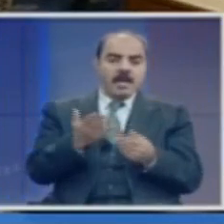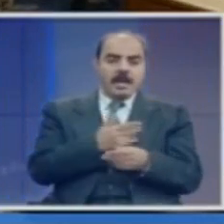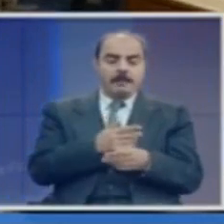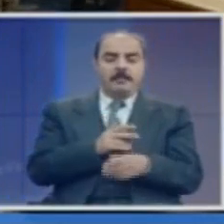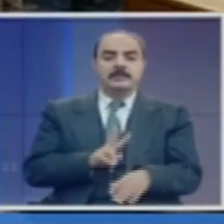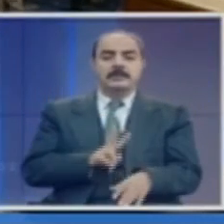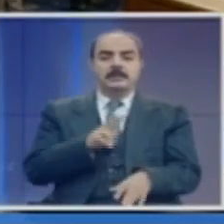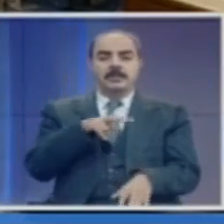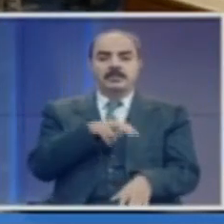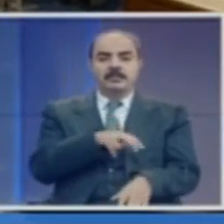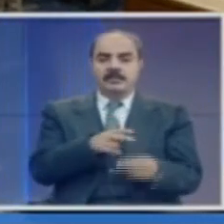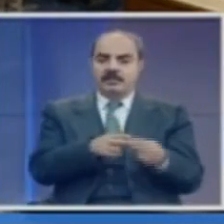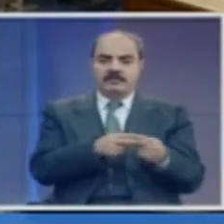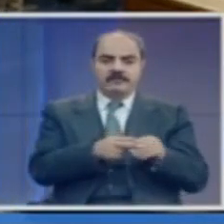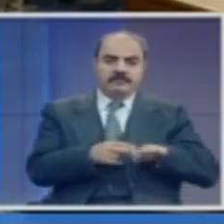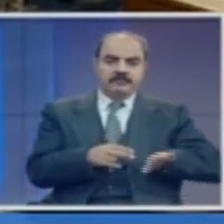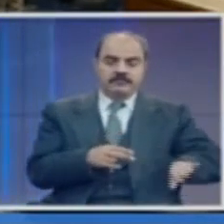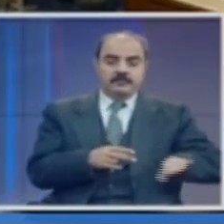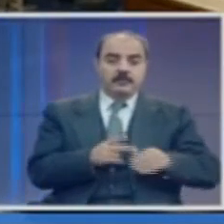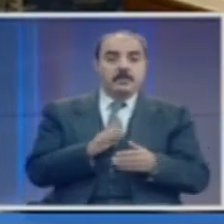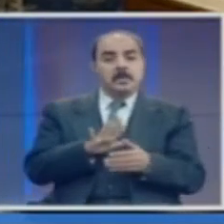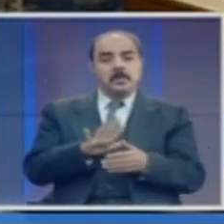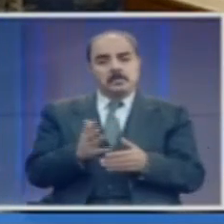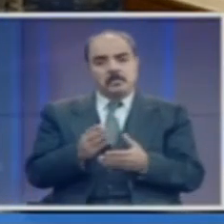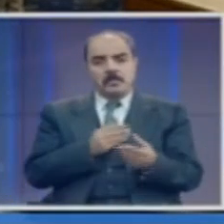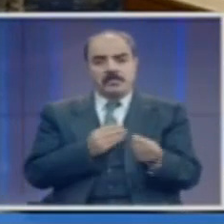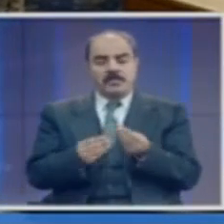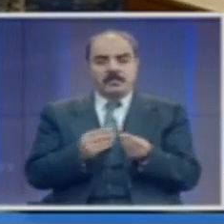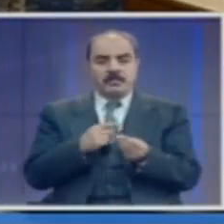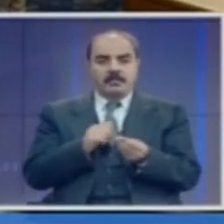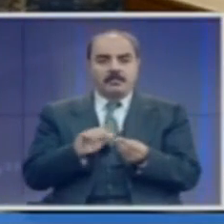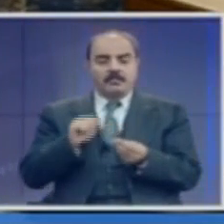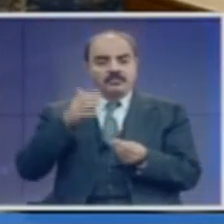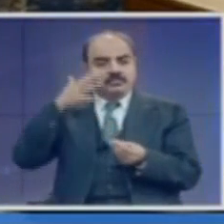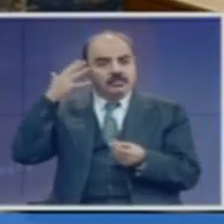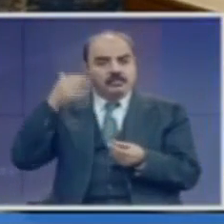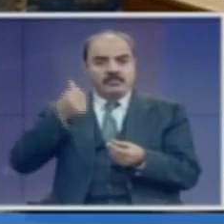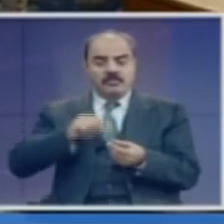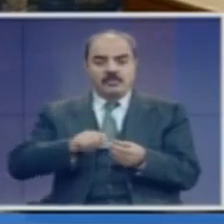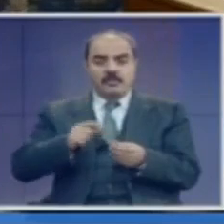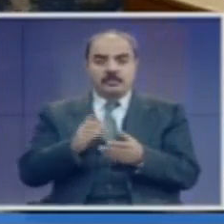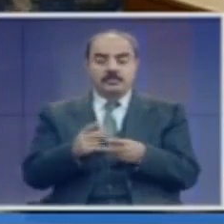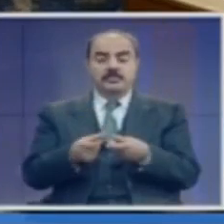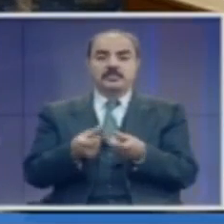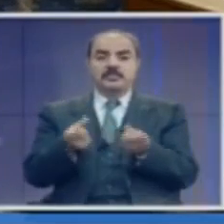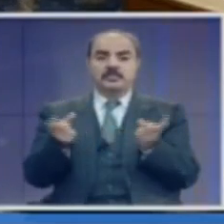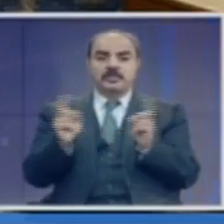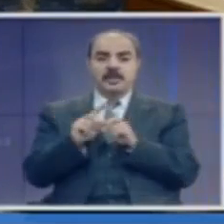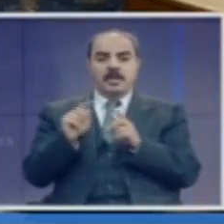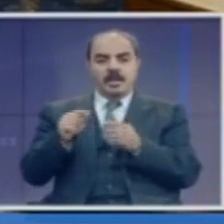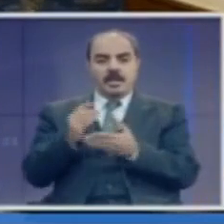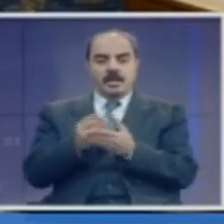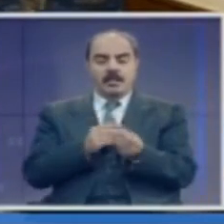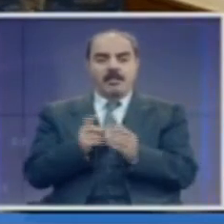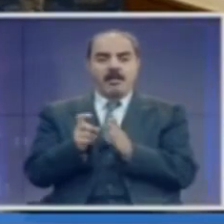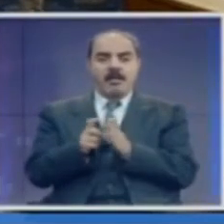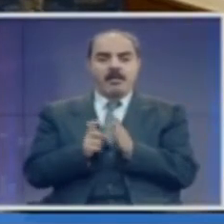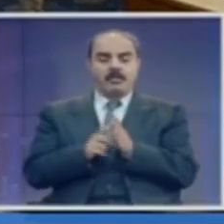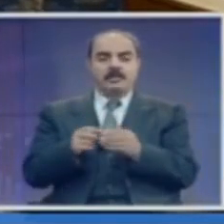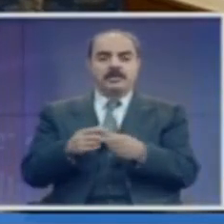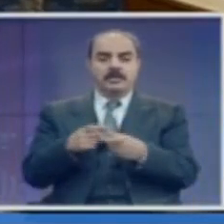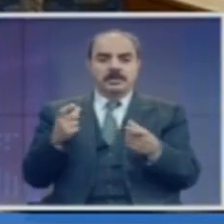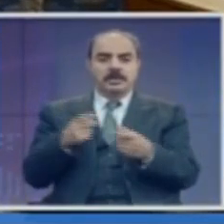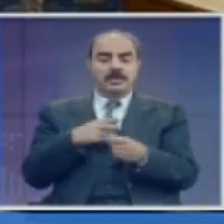322 صوتا ورفض 87 صوتا. هذا من المتوقع أن يصوت مجلس الشيوخ ذي